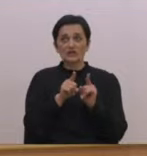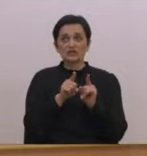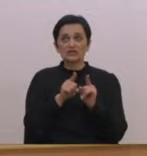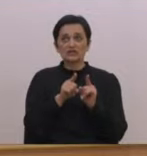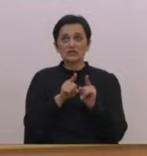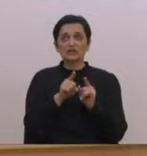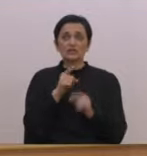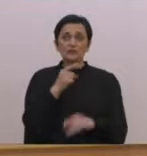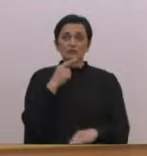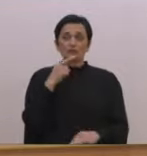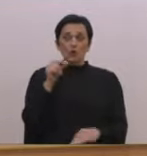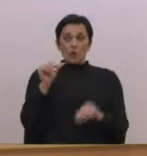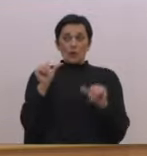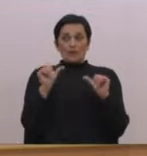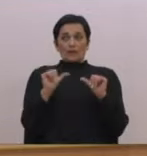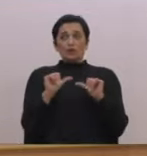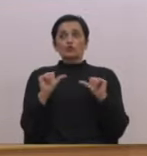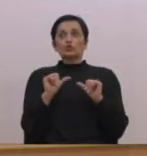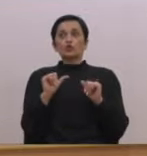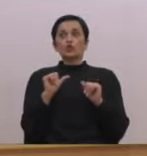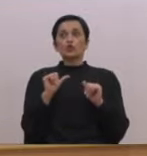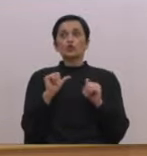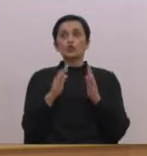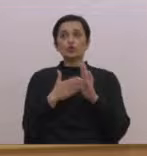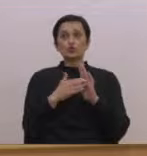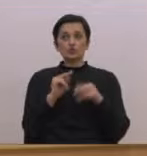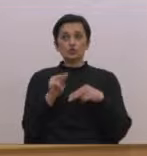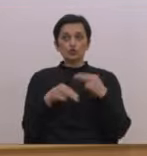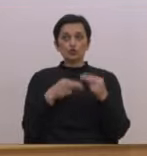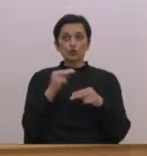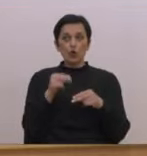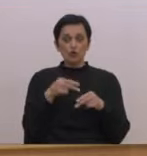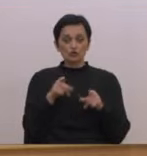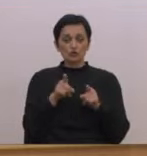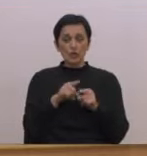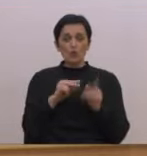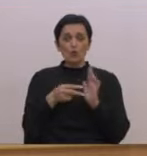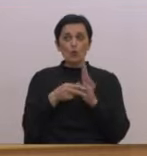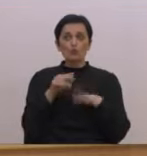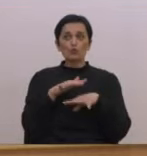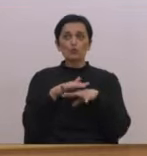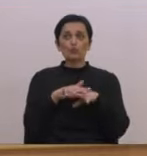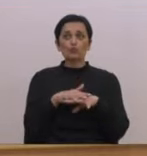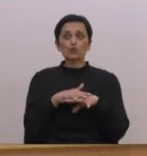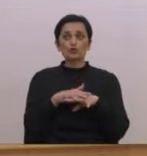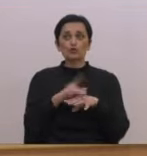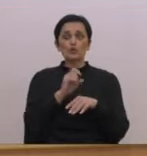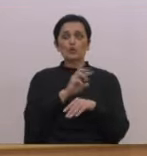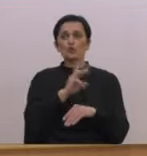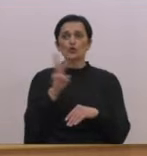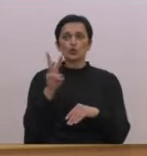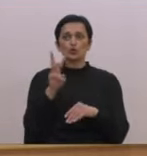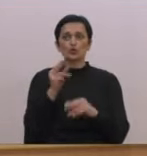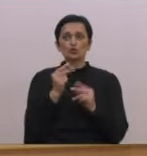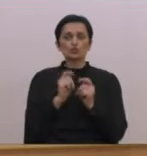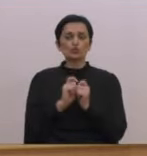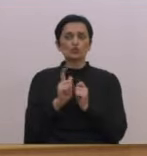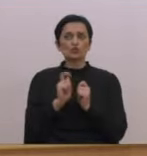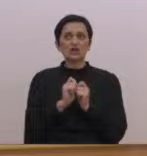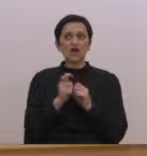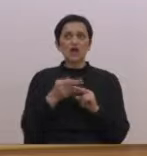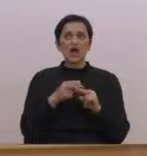tu gata, sudi, contracte, ca problemele, dar iasă pe bugetul din an, aseul milionul bit, fulis, gata, da, uite, se.